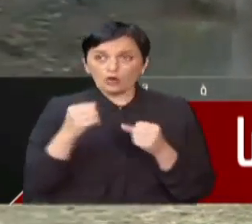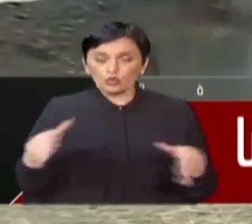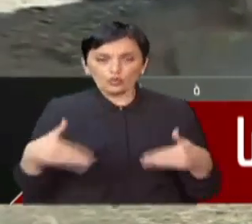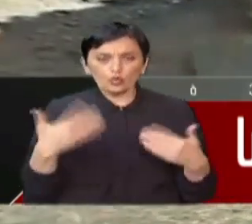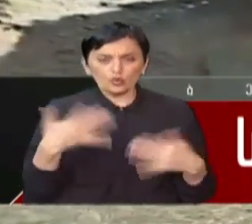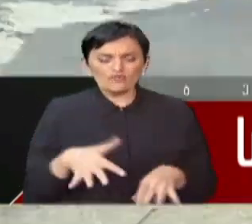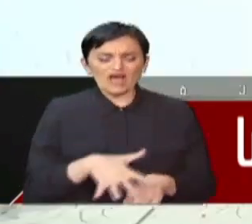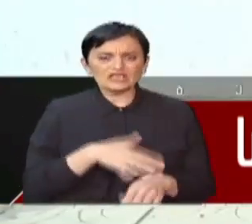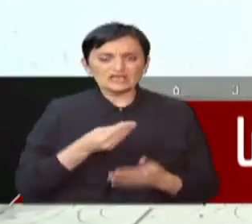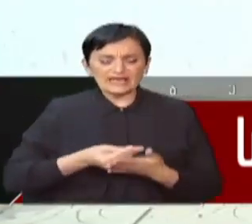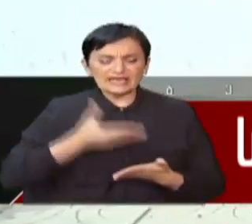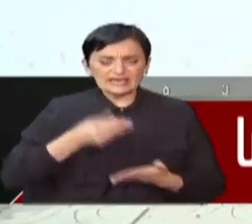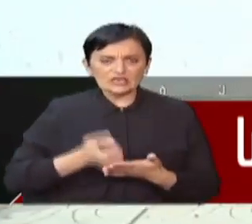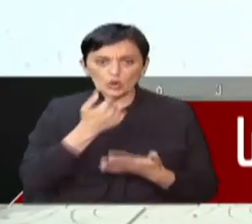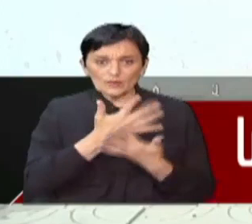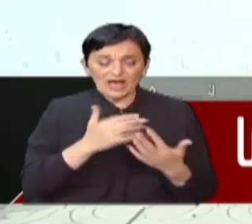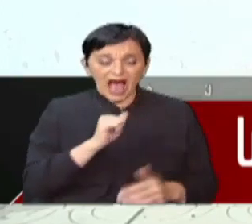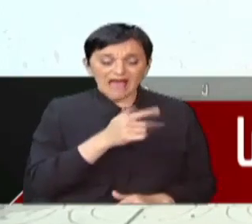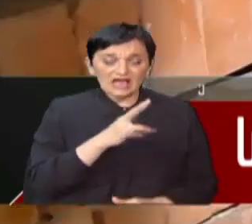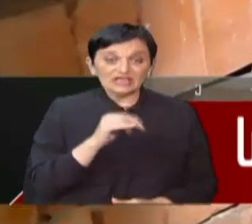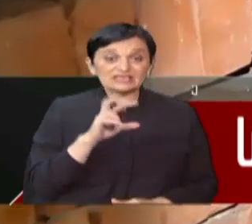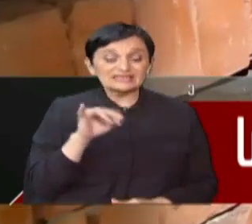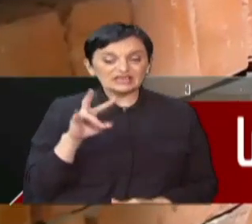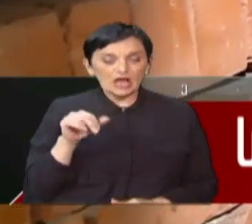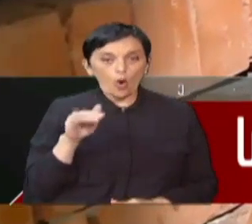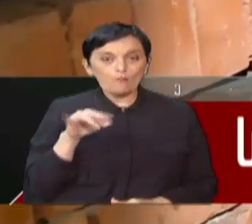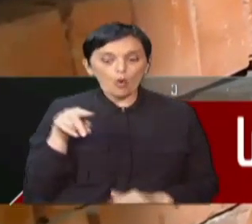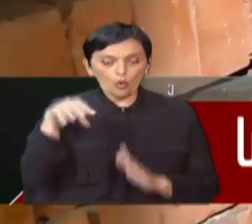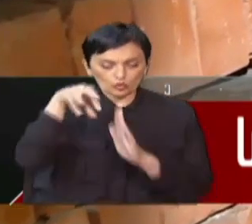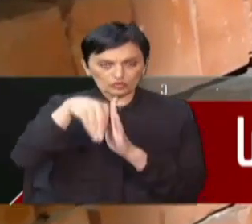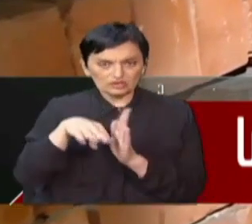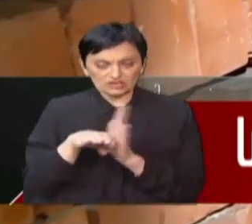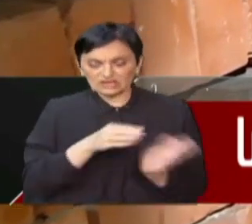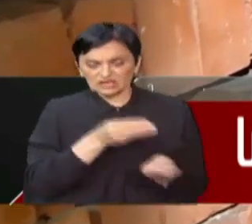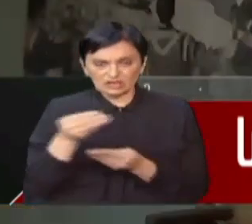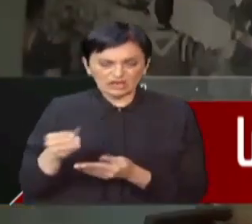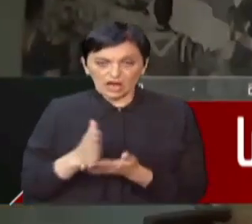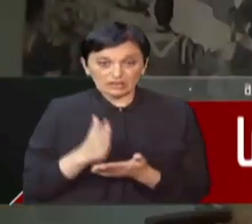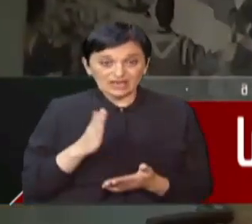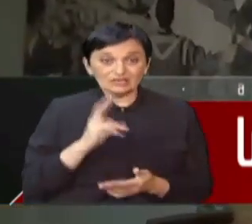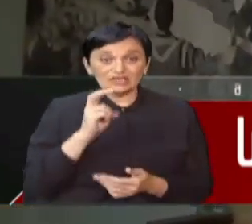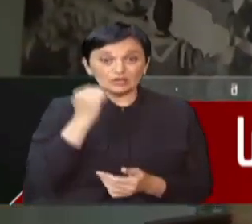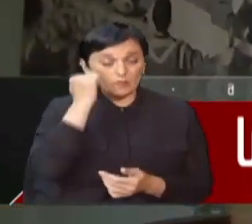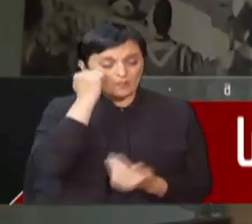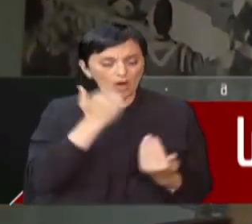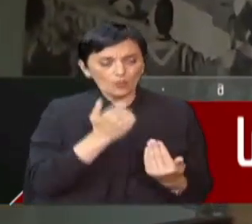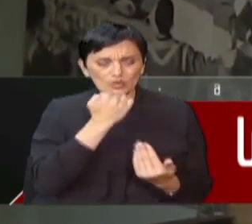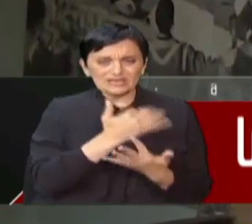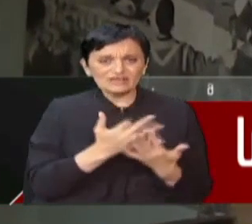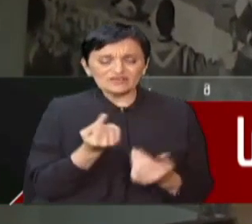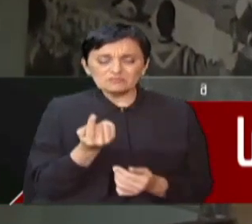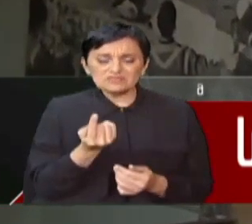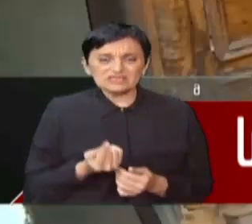რადგან დიდი ხანია ღირებული ნივთები ანაგიდან სიღნაღის მუზეუმის ფონდსაცავშია გადატანილი, ხოლო მემორიალური ნივთები, რომელიც ისედაც